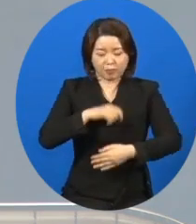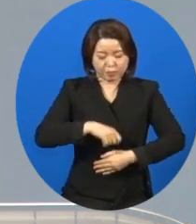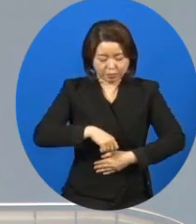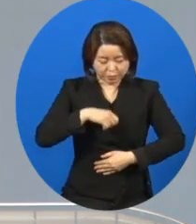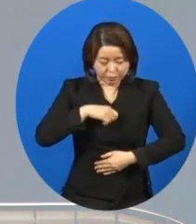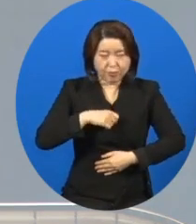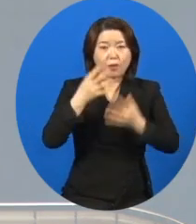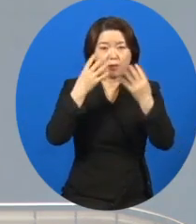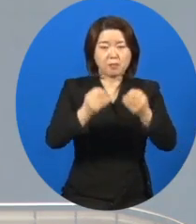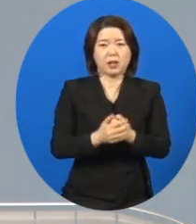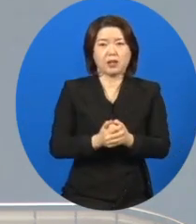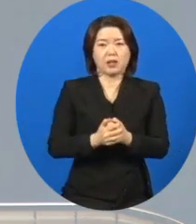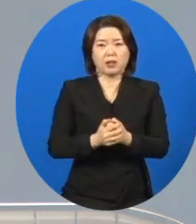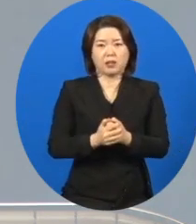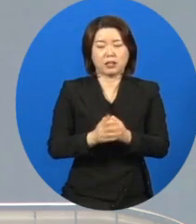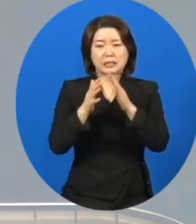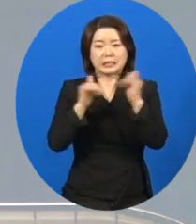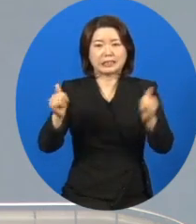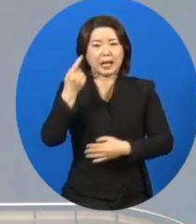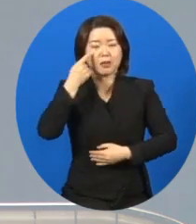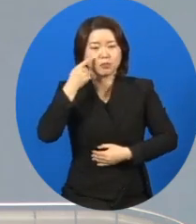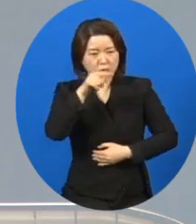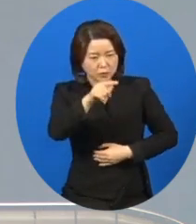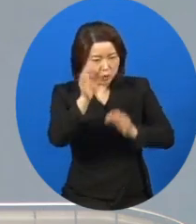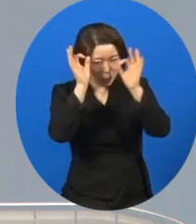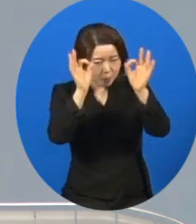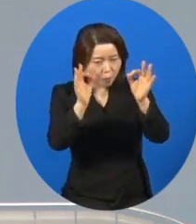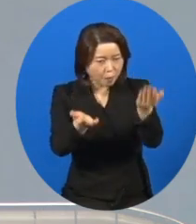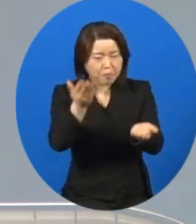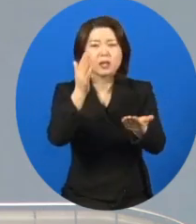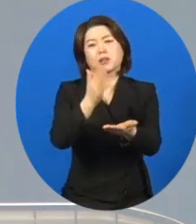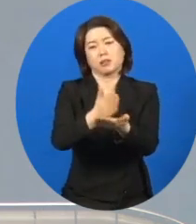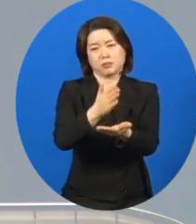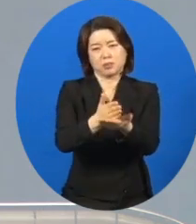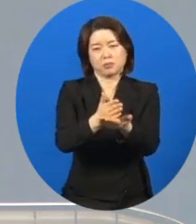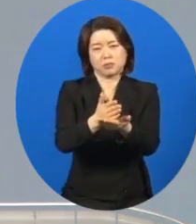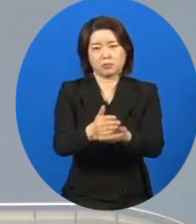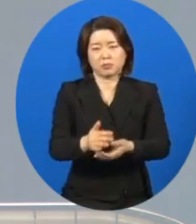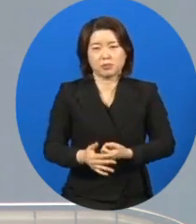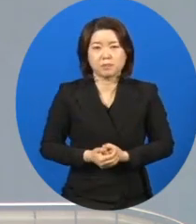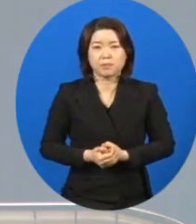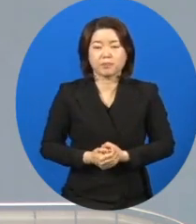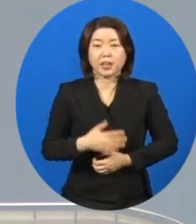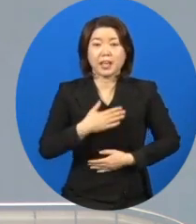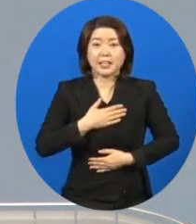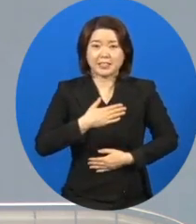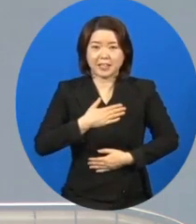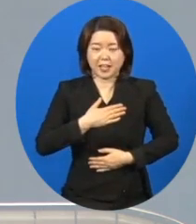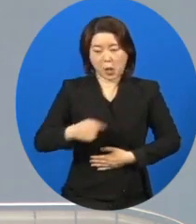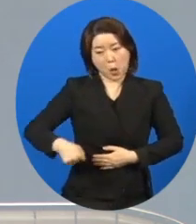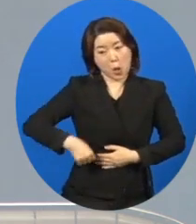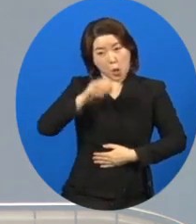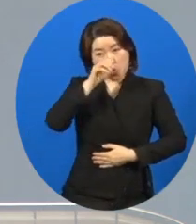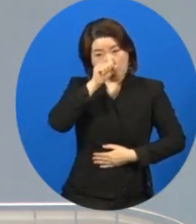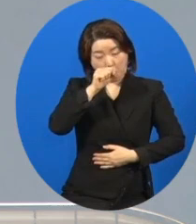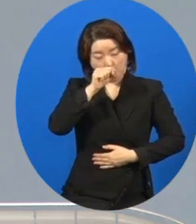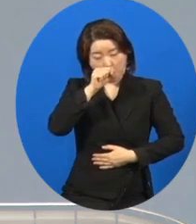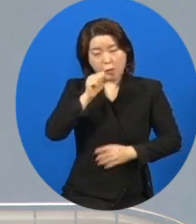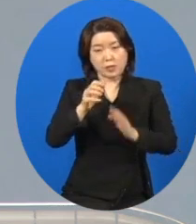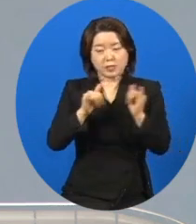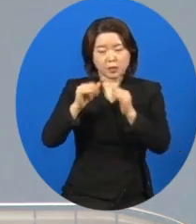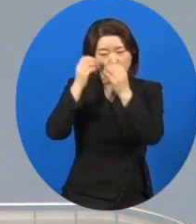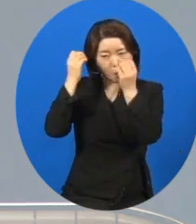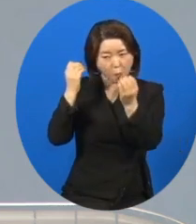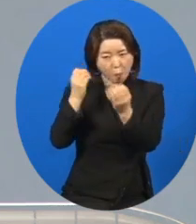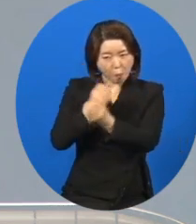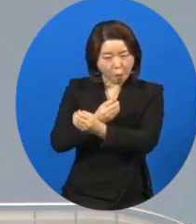눈에 보는 것으로 그 사람을 판단하지 않도록 해야 하는 겁니다. 저를 착한 사람으로 오해하는 분들이 있다고